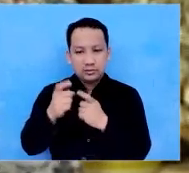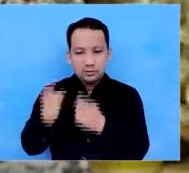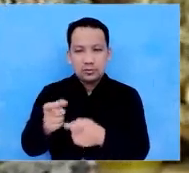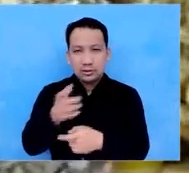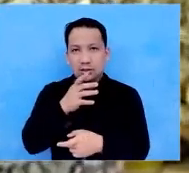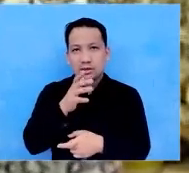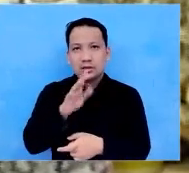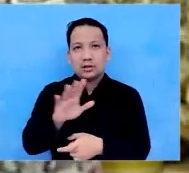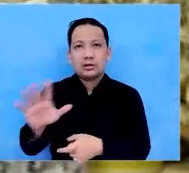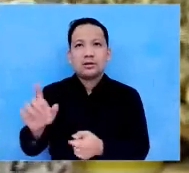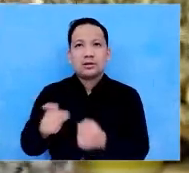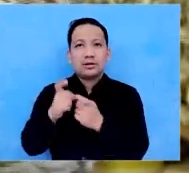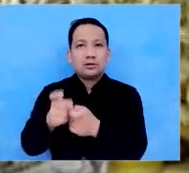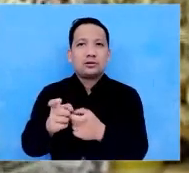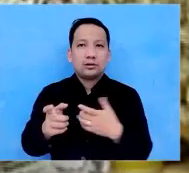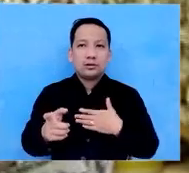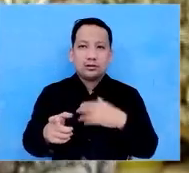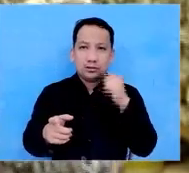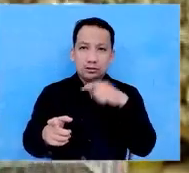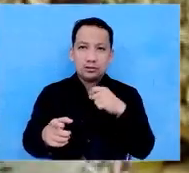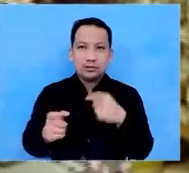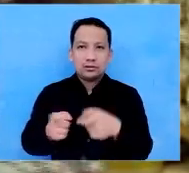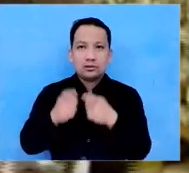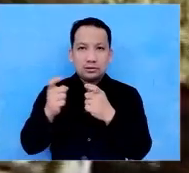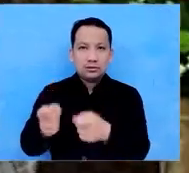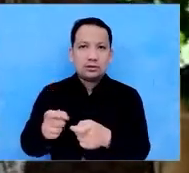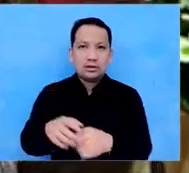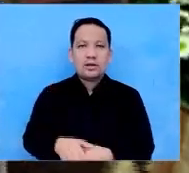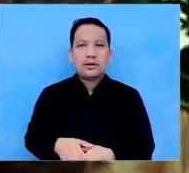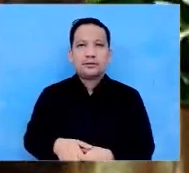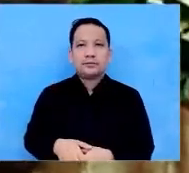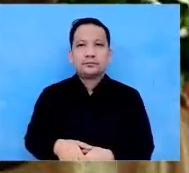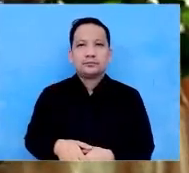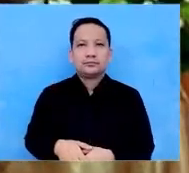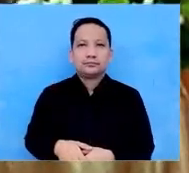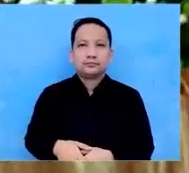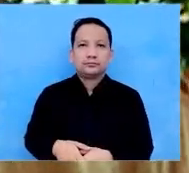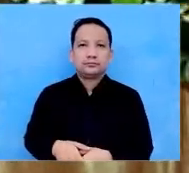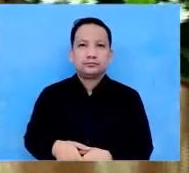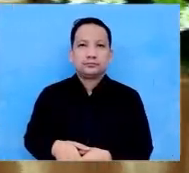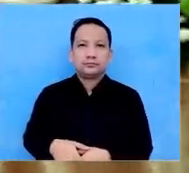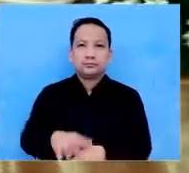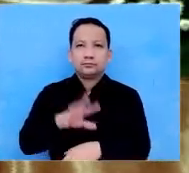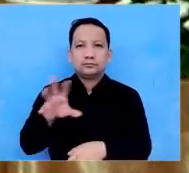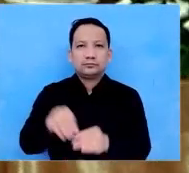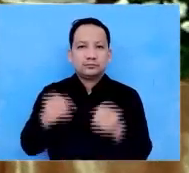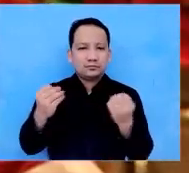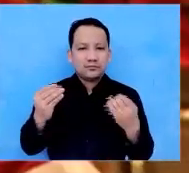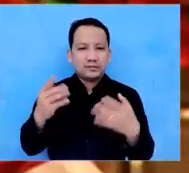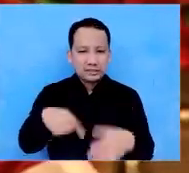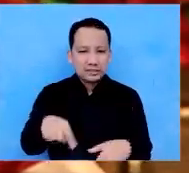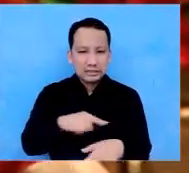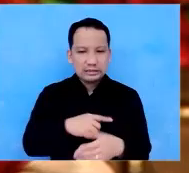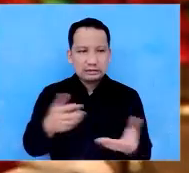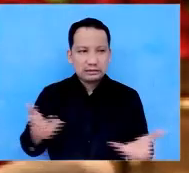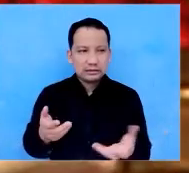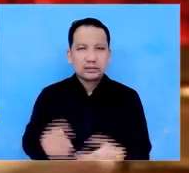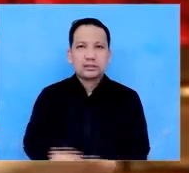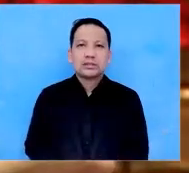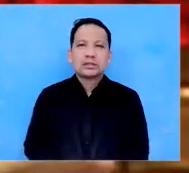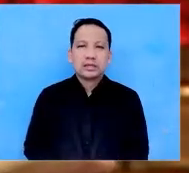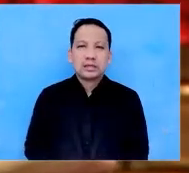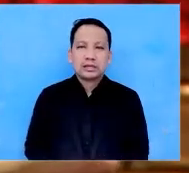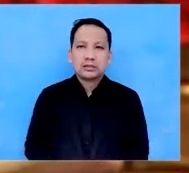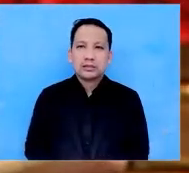one, I gave it to my sister, niregalo din namin. They've been with us for many, many years na rin.